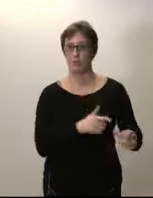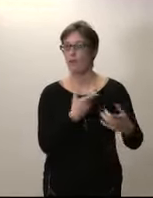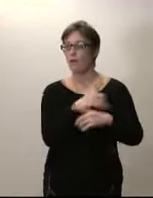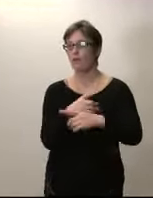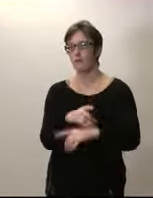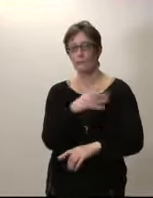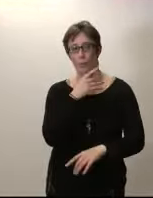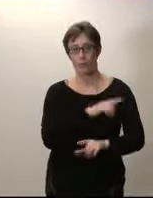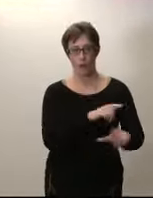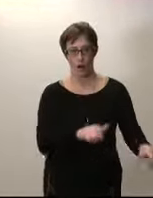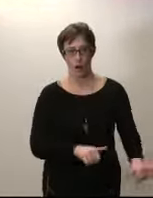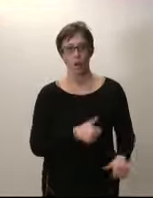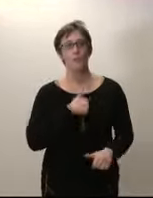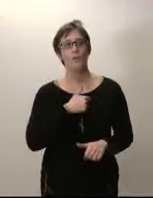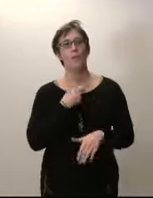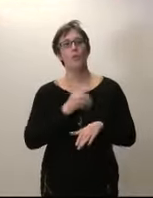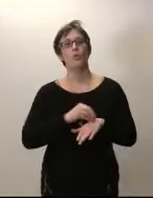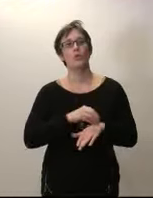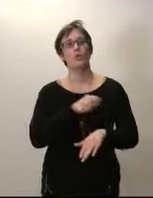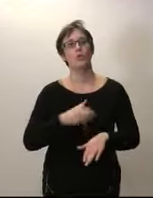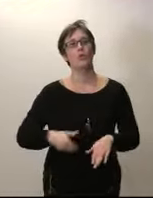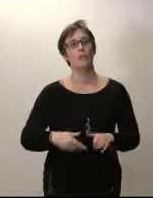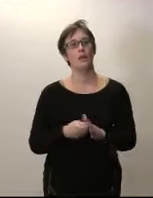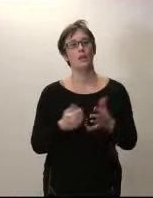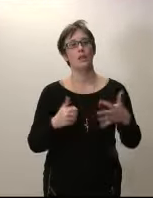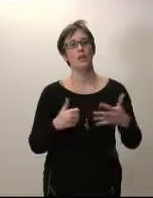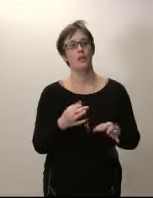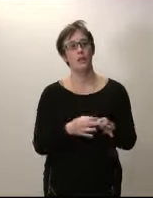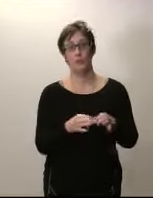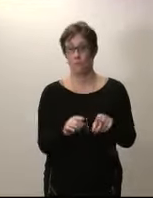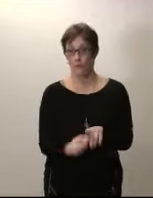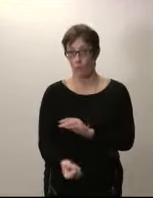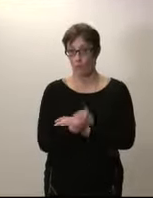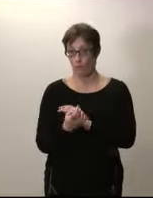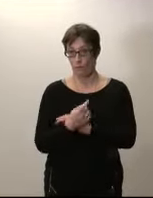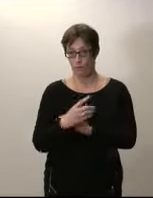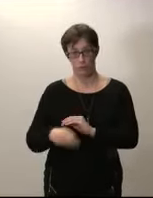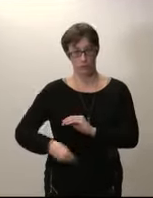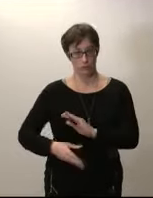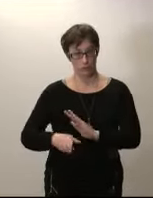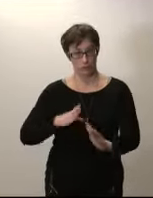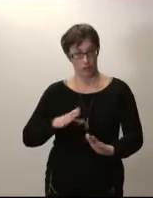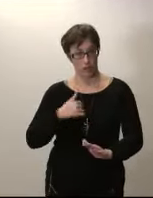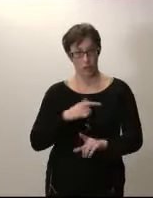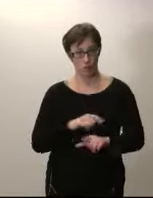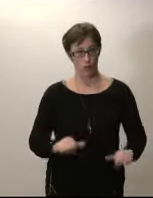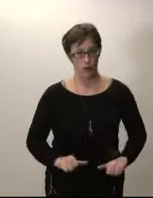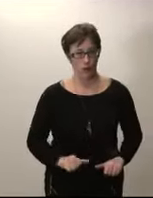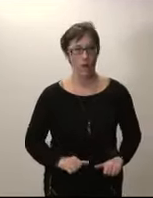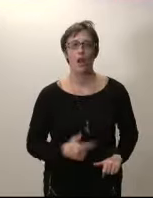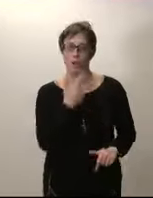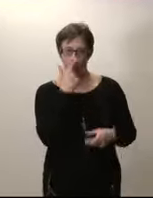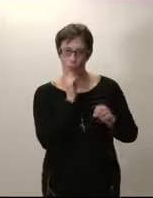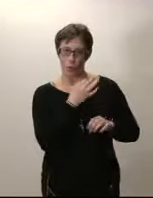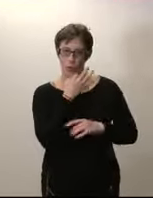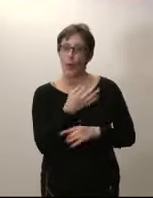conseil municipal du 16 septembre. Et je me souviens très bien de cette date. Donc je trouve que c'est assez désagréable. Et vous auriez pu dire la même chose sans prendre à partie directement